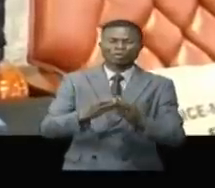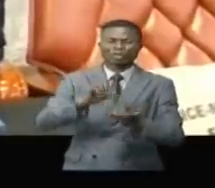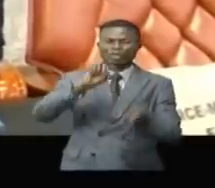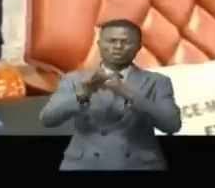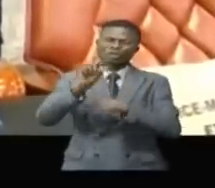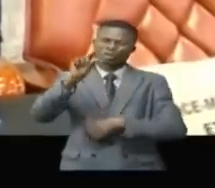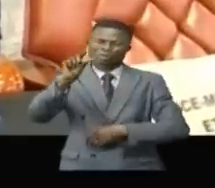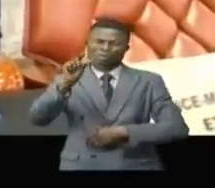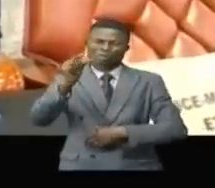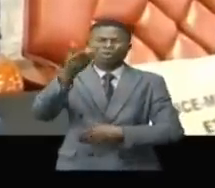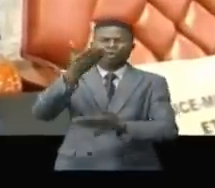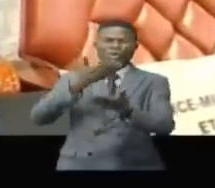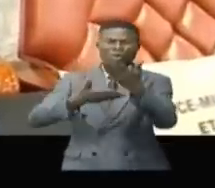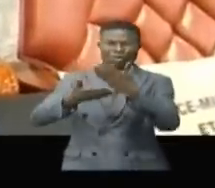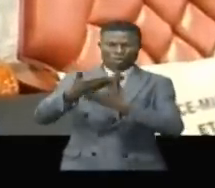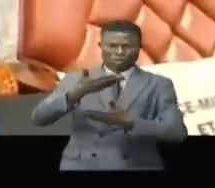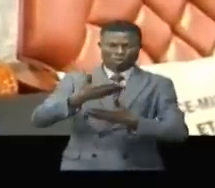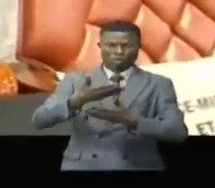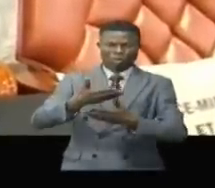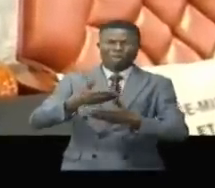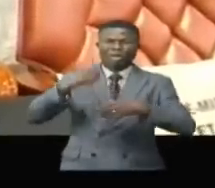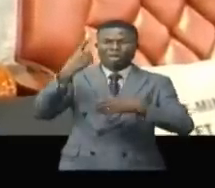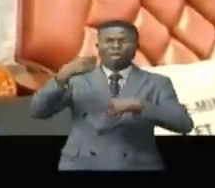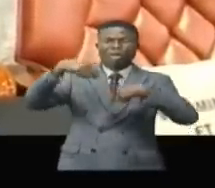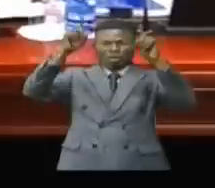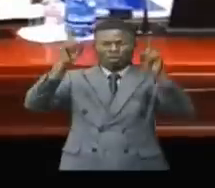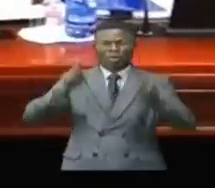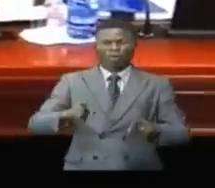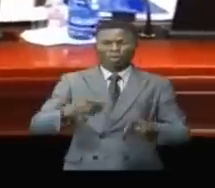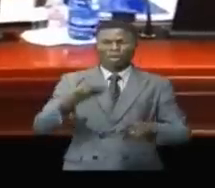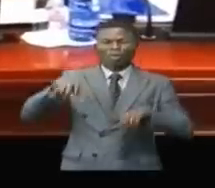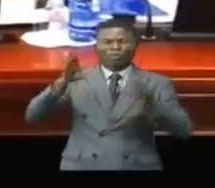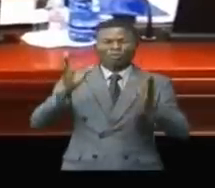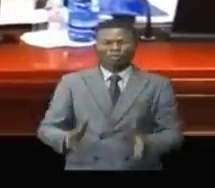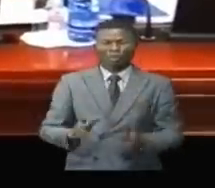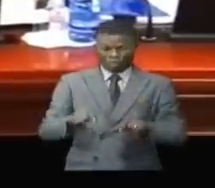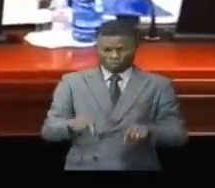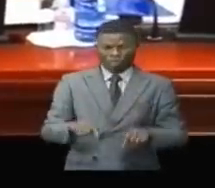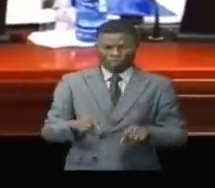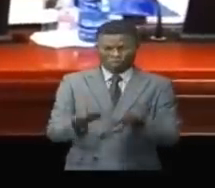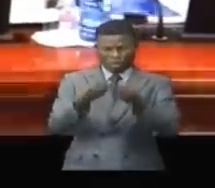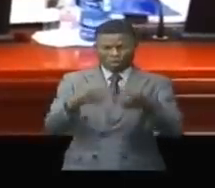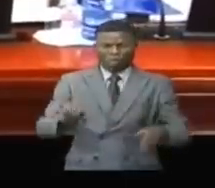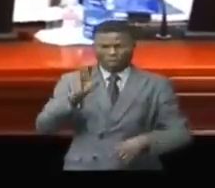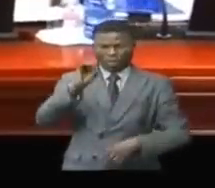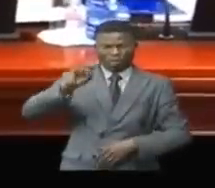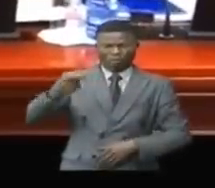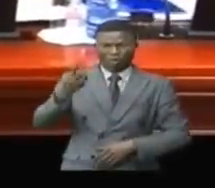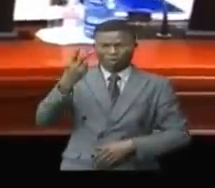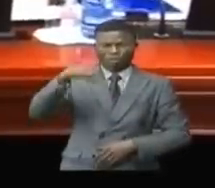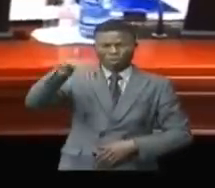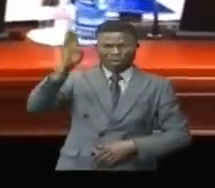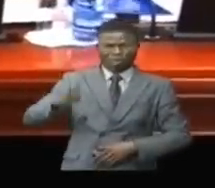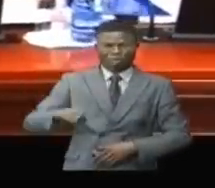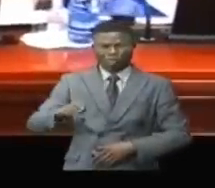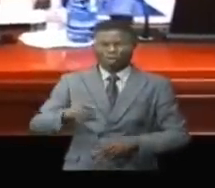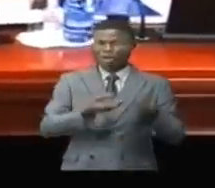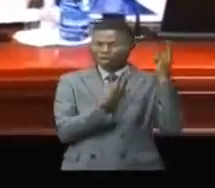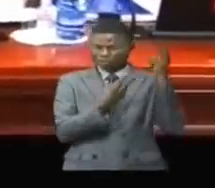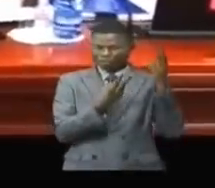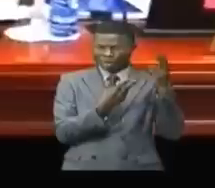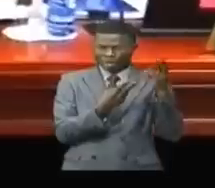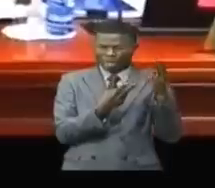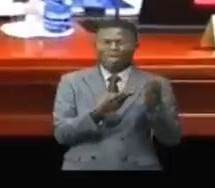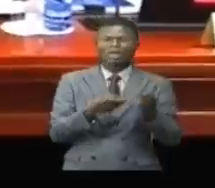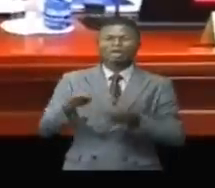du taux de change. En cumul annuel, le franc congolais n'a à ces jours perdu que 0,2% de sa valeur sur le marché